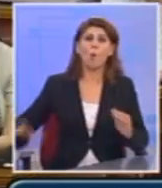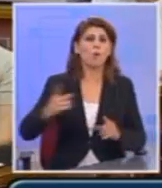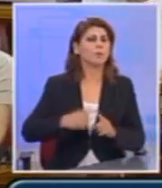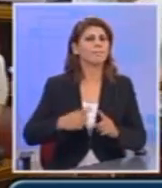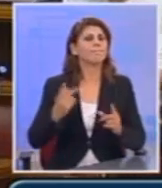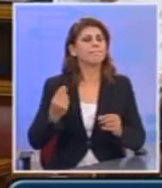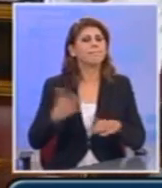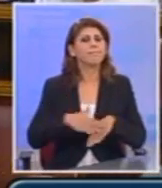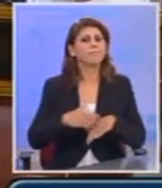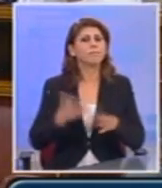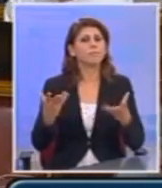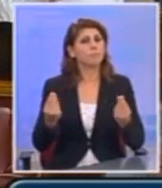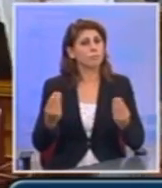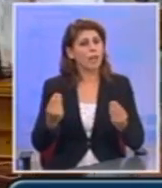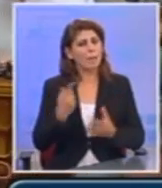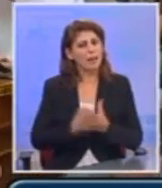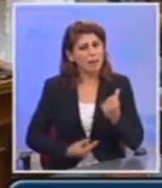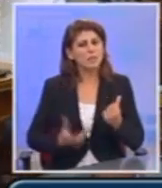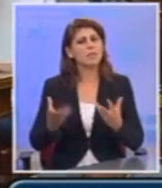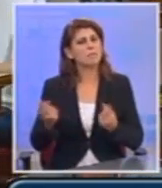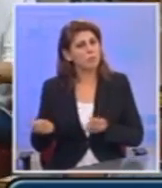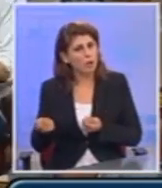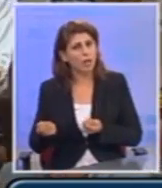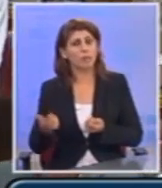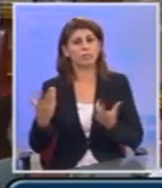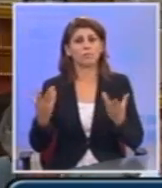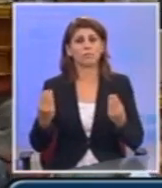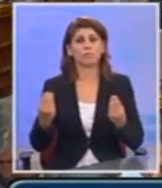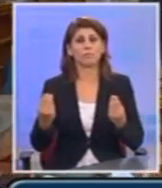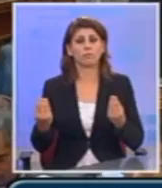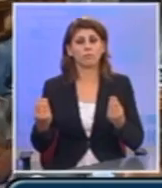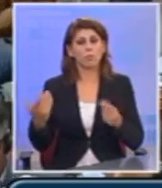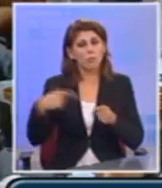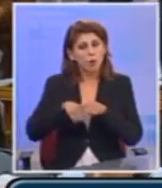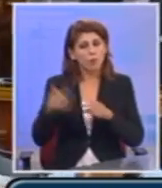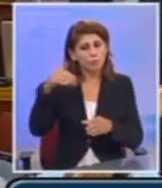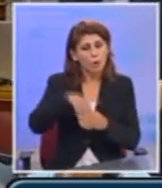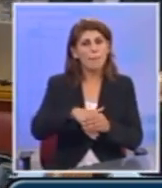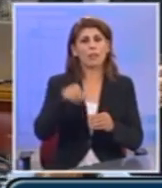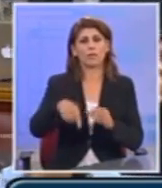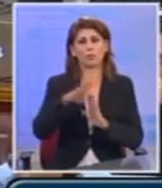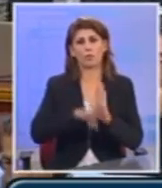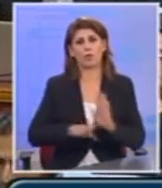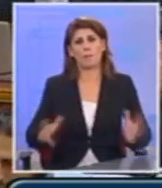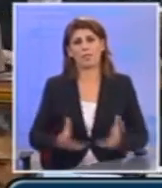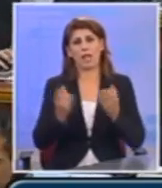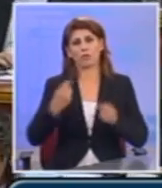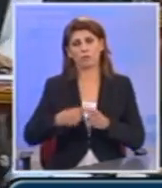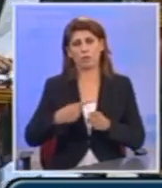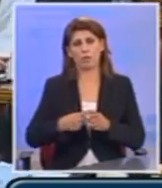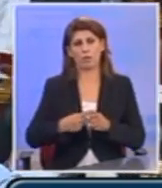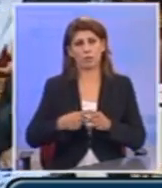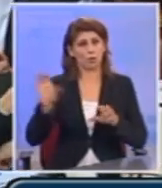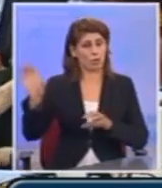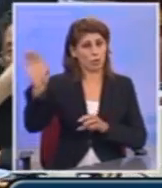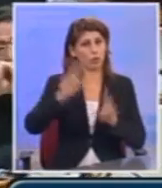σε διάφορες ενέργειες αλλά και παραλήψεις των διαφόρων συμβαλλομένων του προγράμματος διάσωσης συμπλεω κρατών και